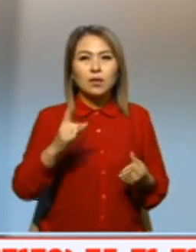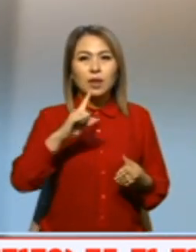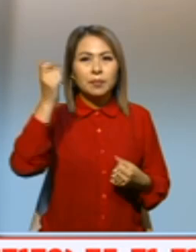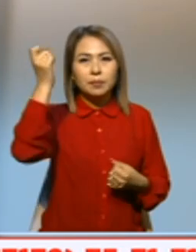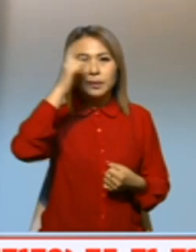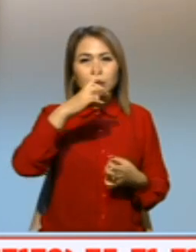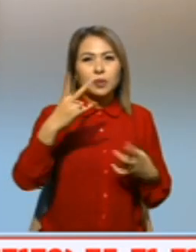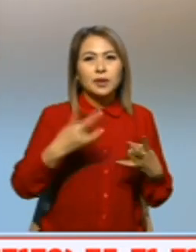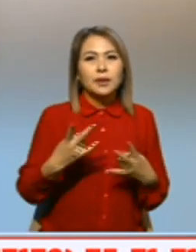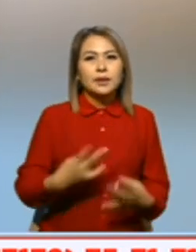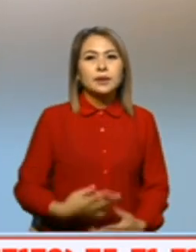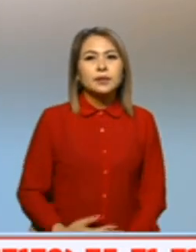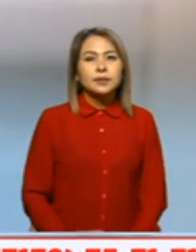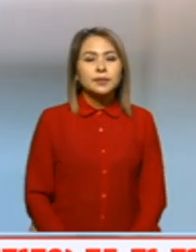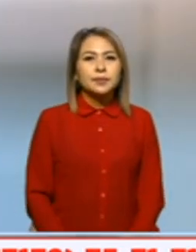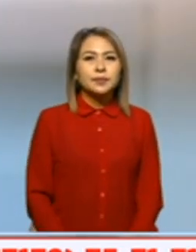керек?